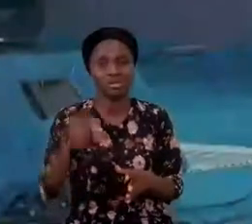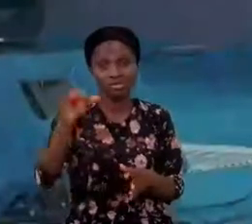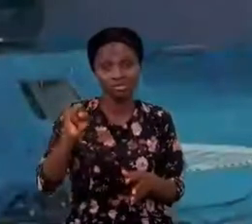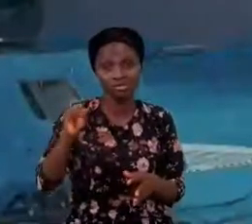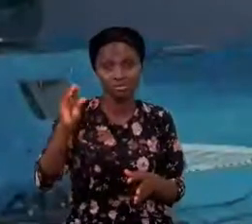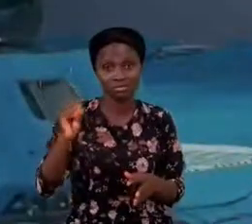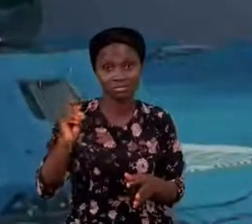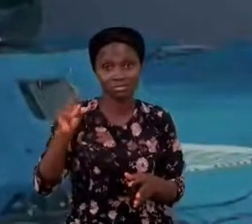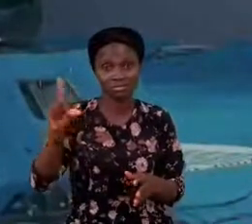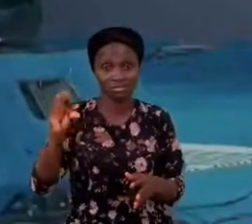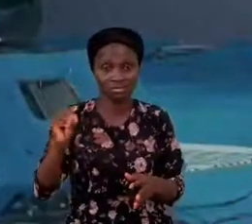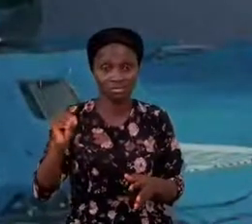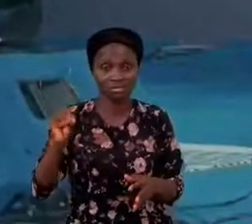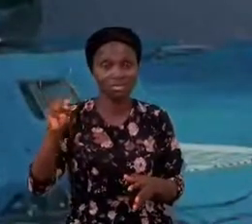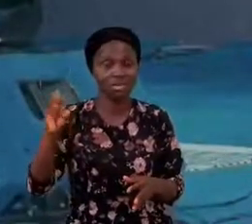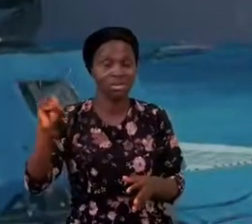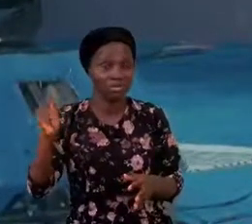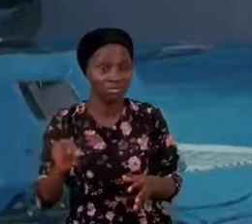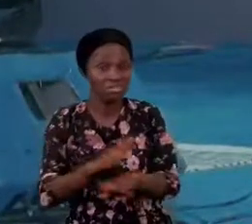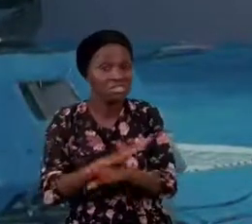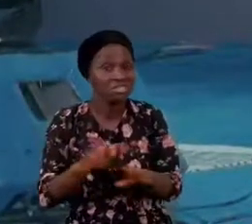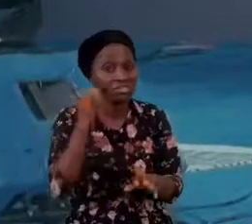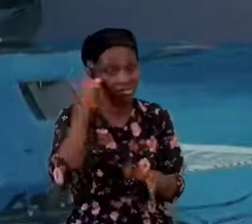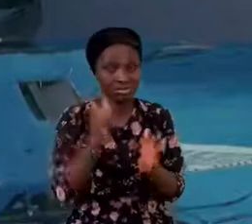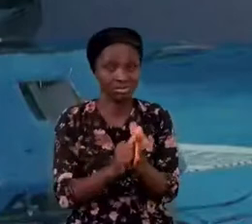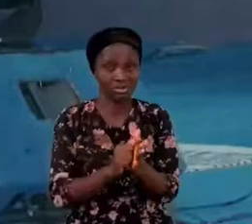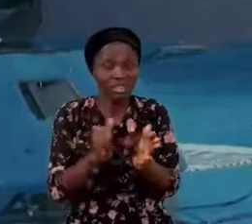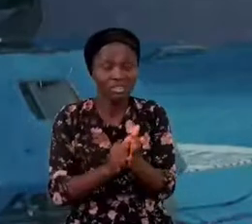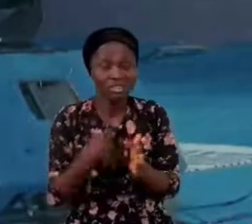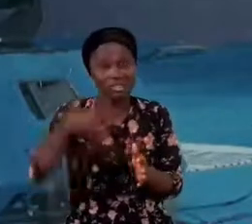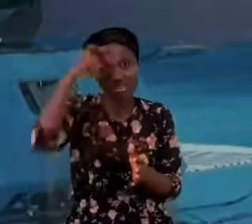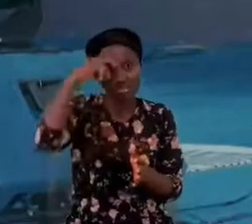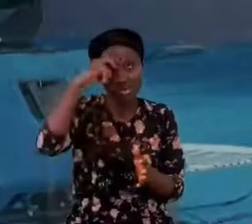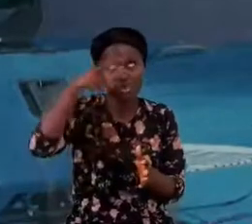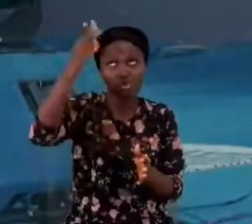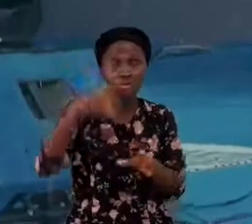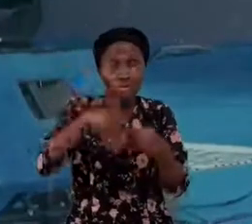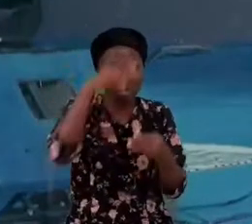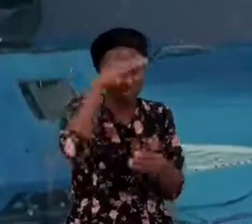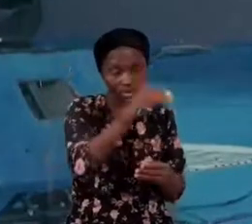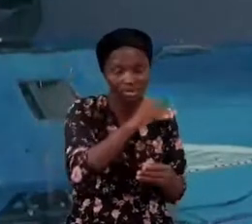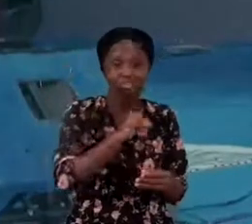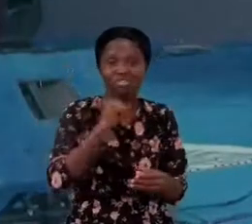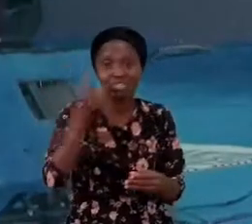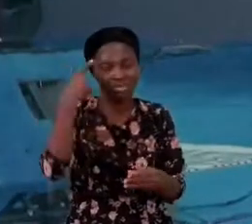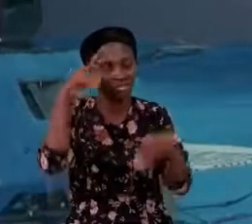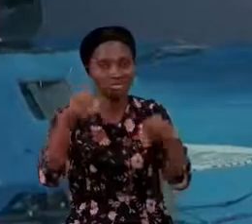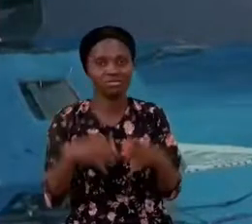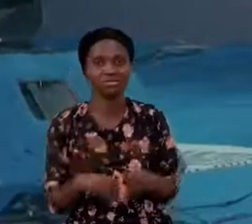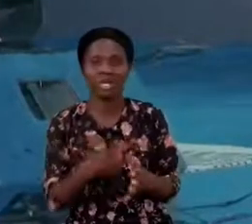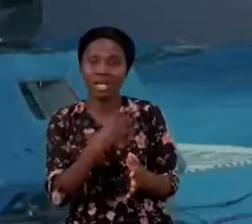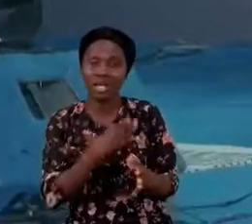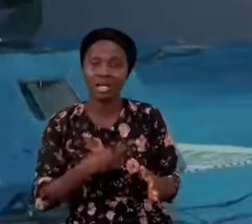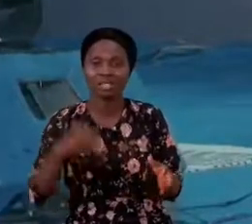ne savait pas que sa personne et personnalité n'était pas à vendre. Vous devez déterminer dans votre